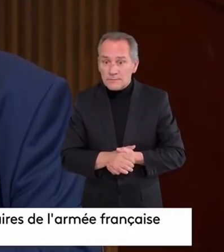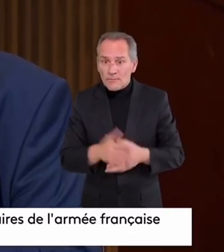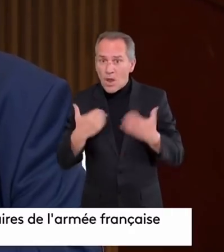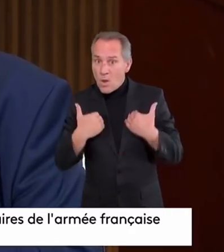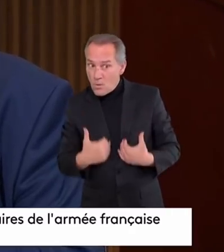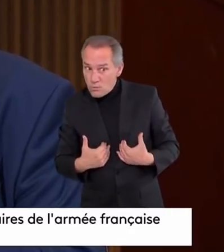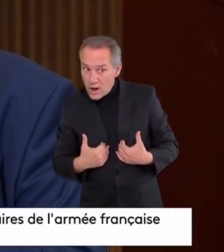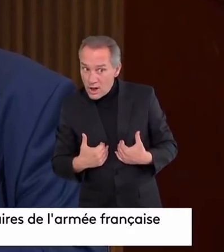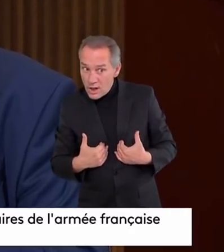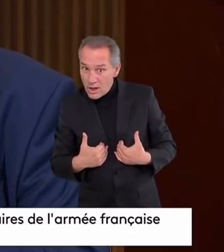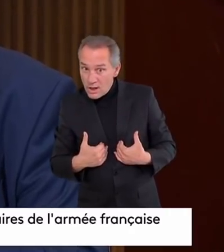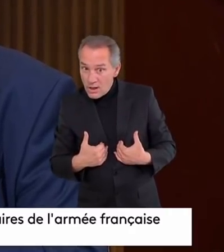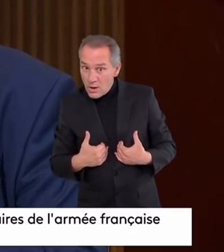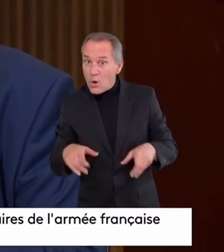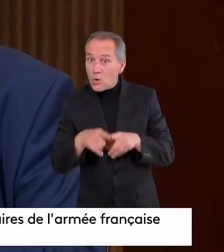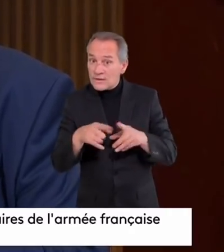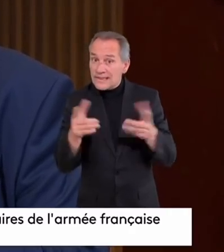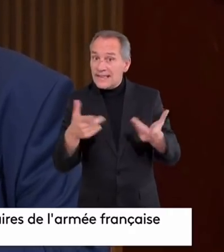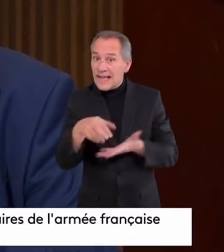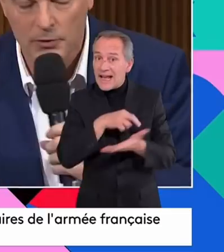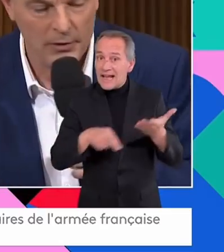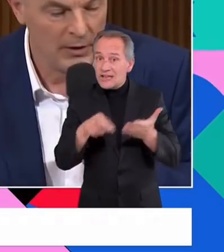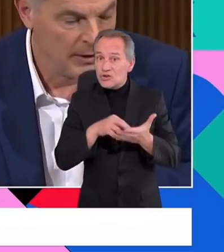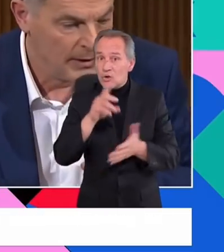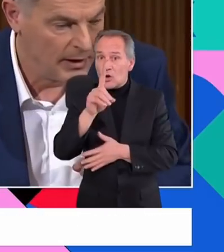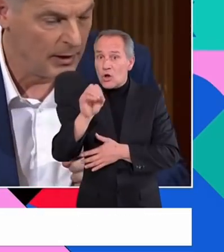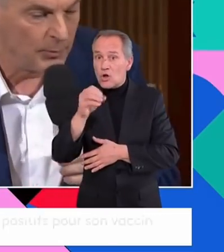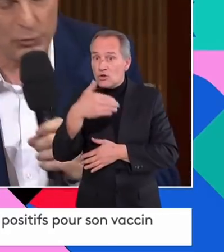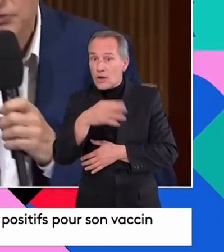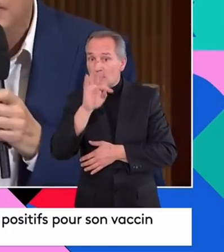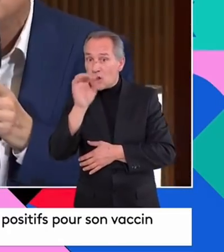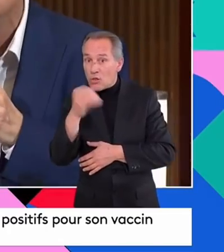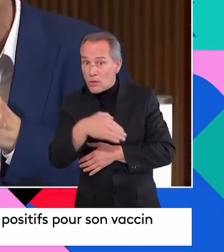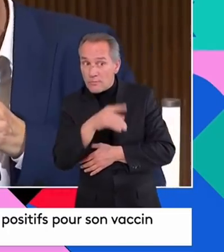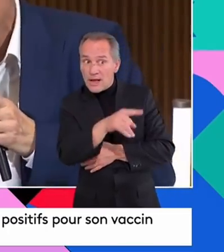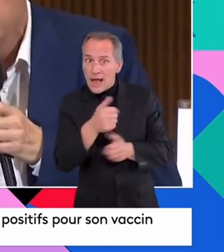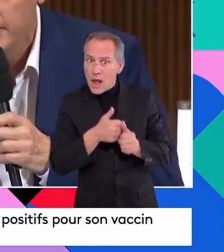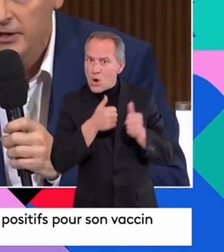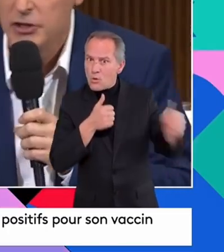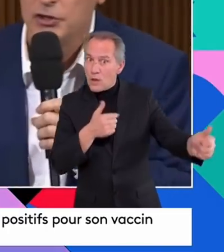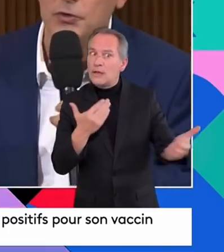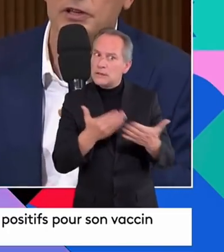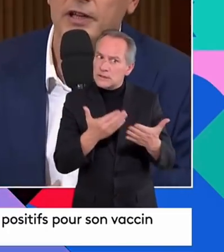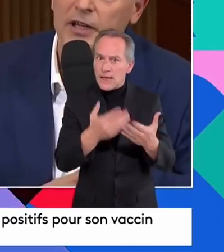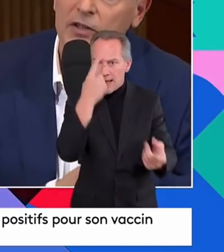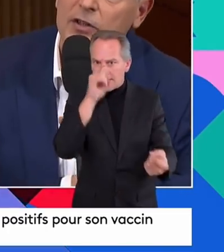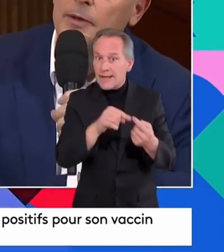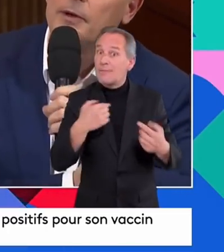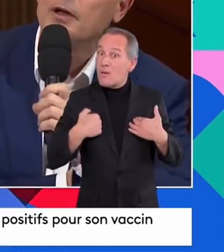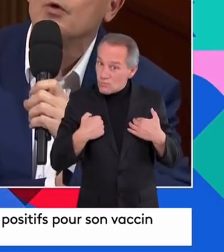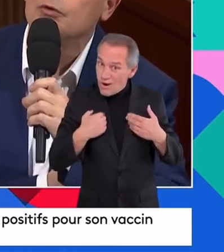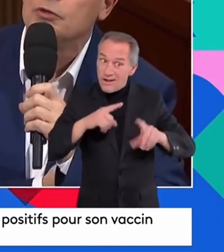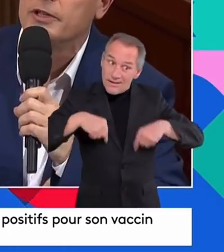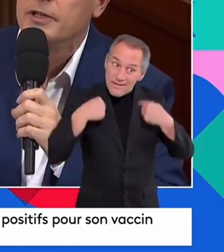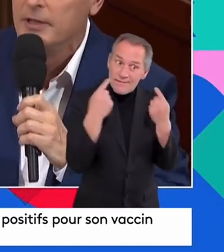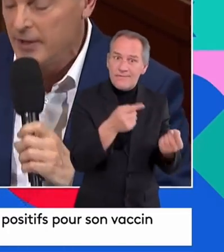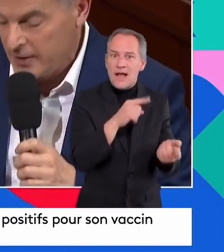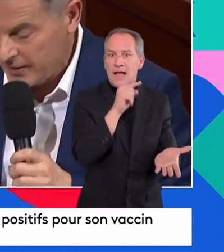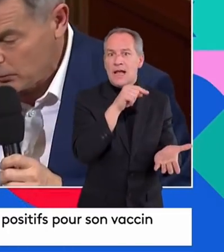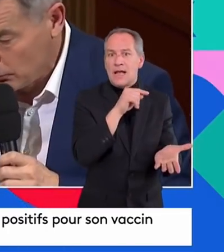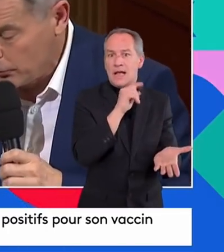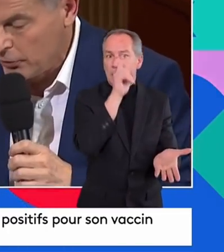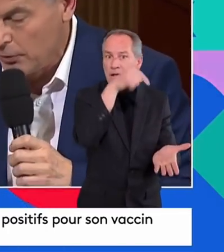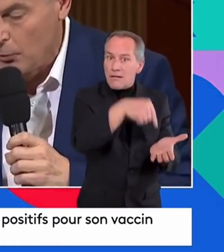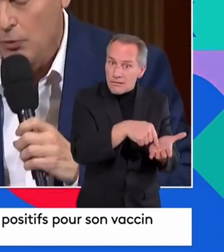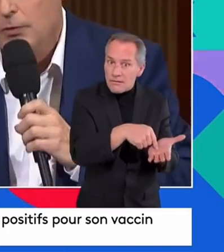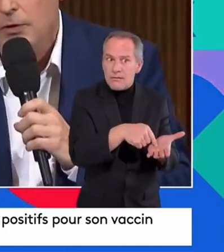aussi des pays d'outre-mer en même temps ? Bon, parce que c'est un sujet, hein, et j'y suis allé, et c'est même un gros sujet. Et